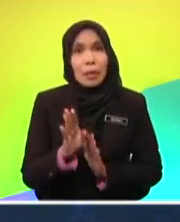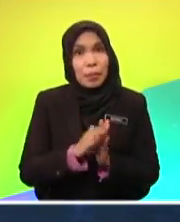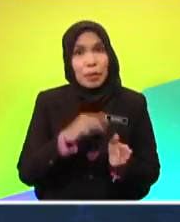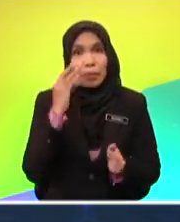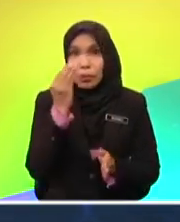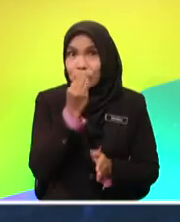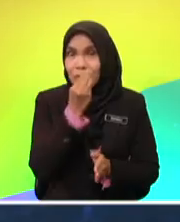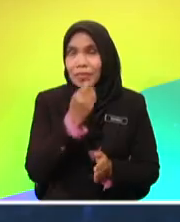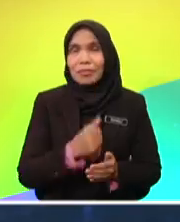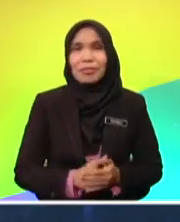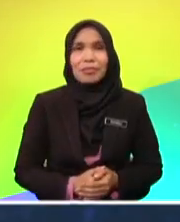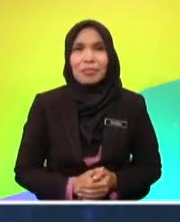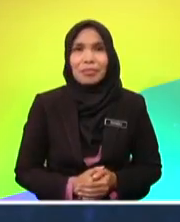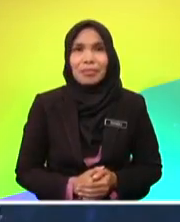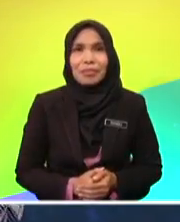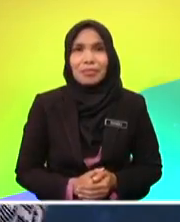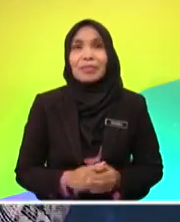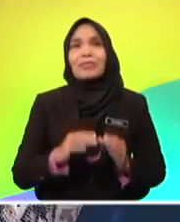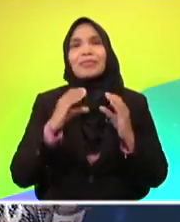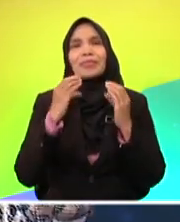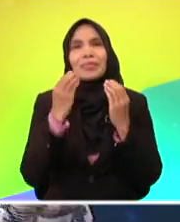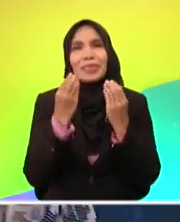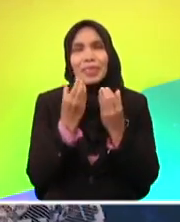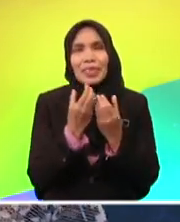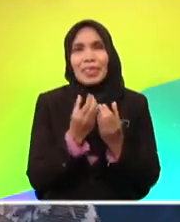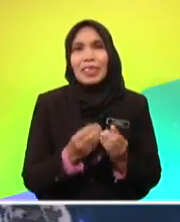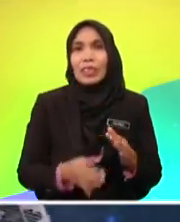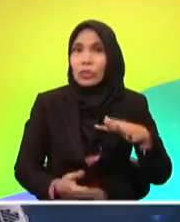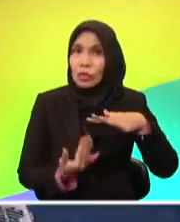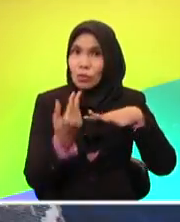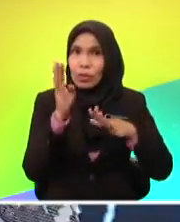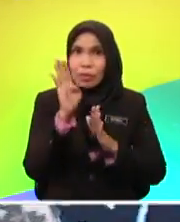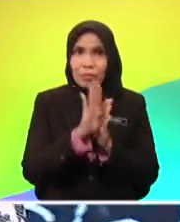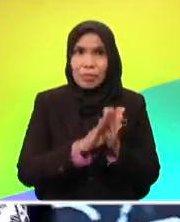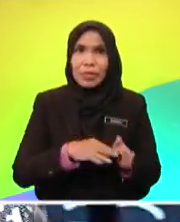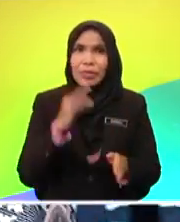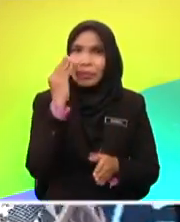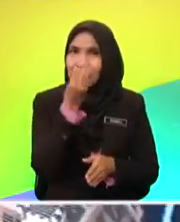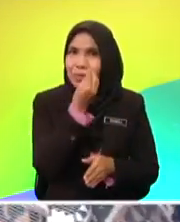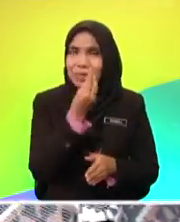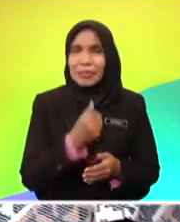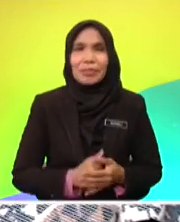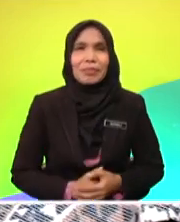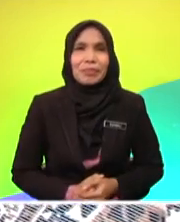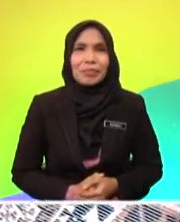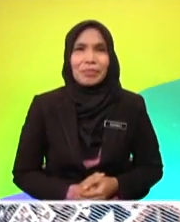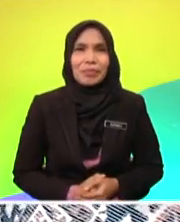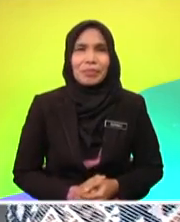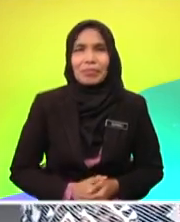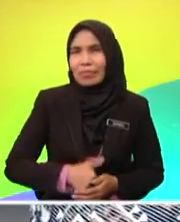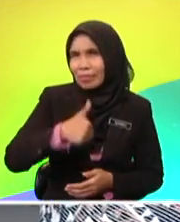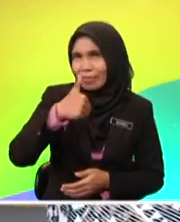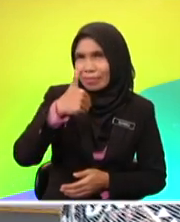dalam tumbuhan berbunga. Ya, hebatlah Kak Rina sekali. Hebat Kak Rina. Okey. Hebat wakil murid